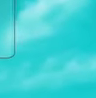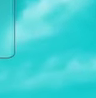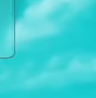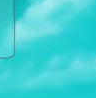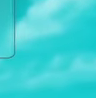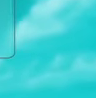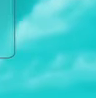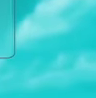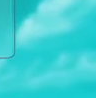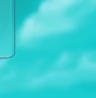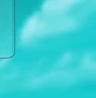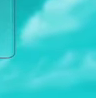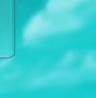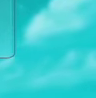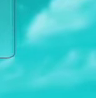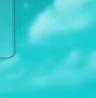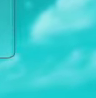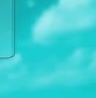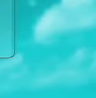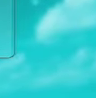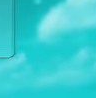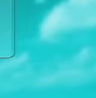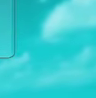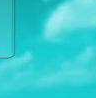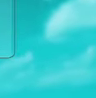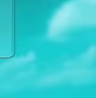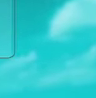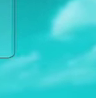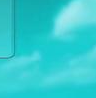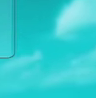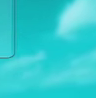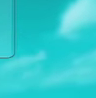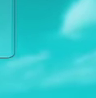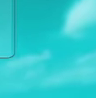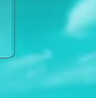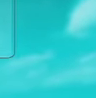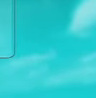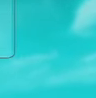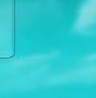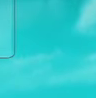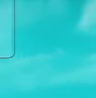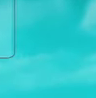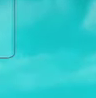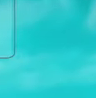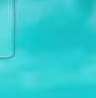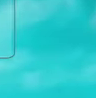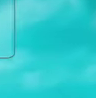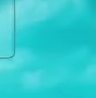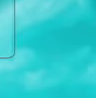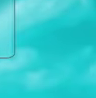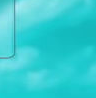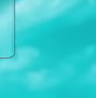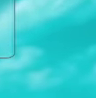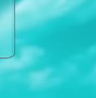Қармақшыда сынап бағанасы күндіз 14 градус жылыны, түнде 3 градус суықты көрсетеді. Жалағашта ауа температурасы күндіз